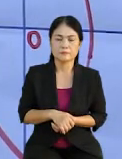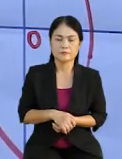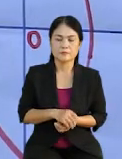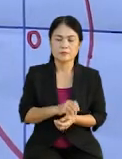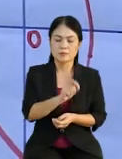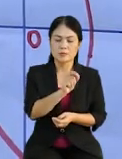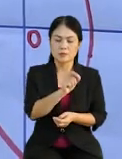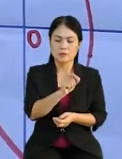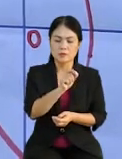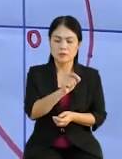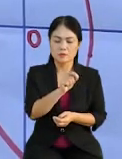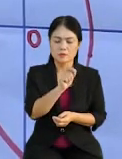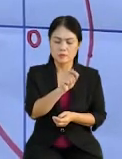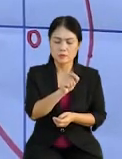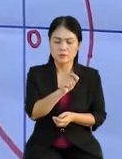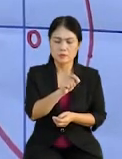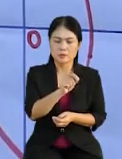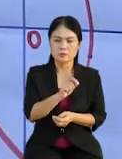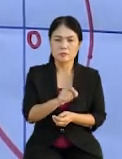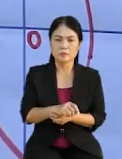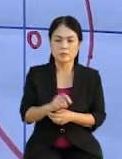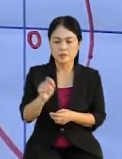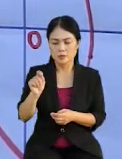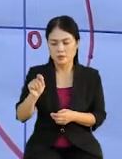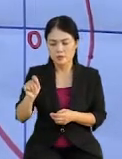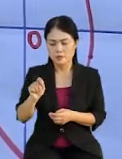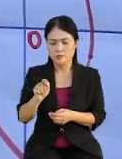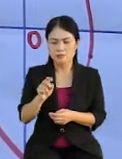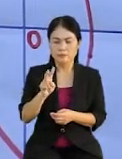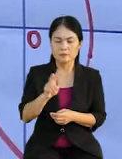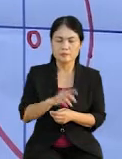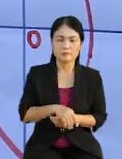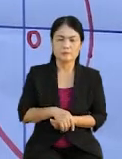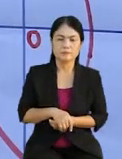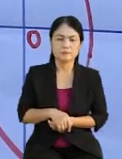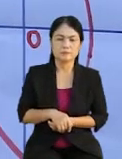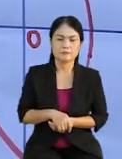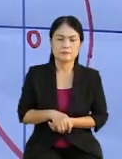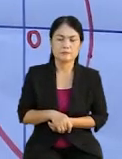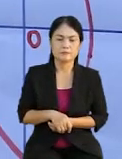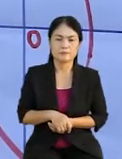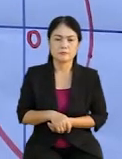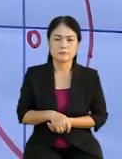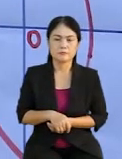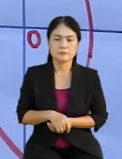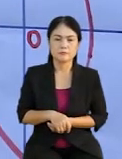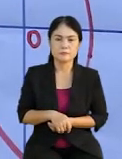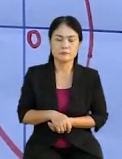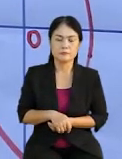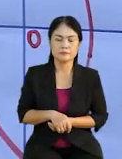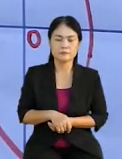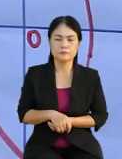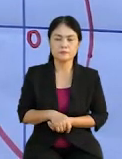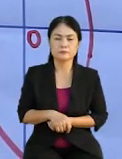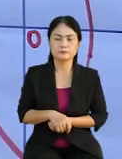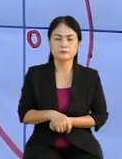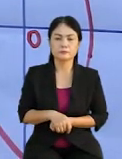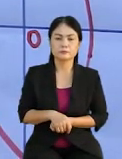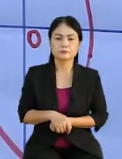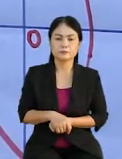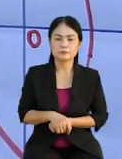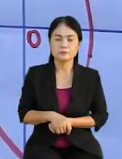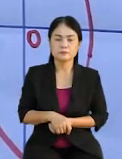muối vì ca na thì dân tay chồng nói dân ai đã sò màu ủ trời hó ờ